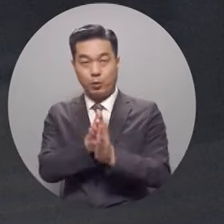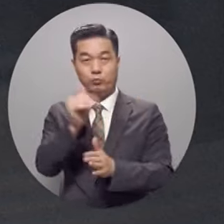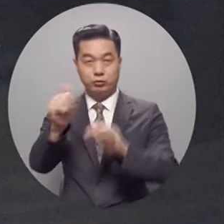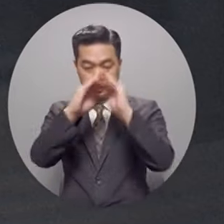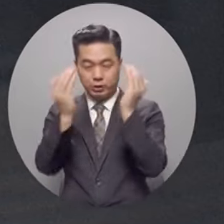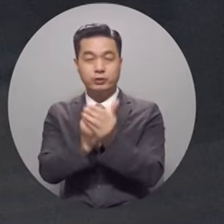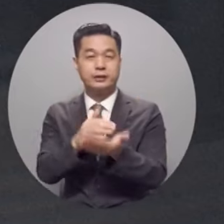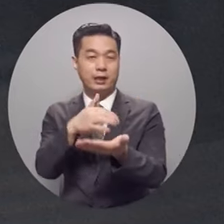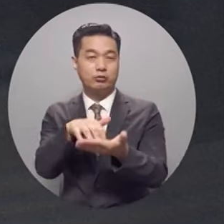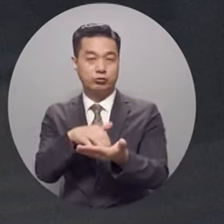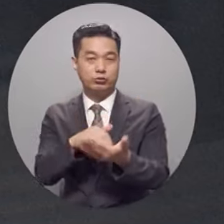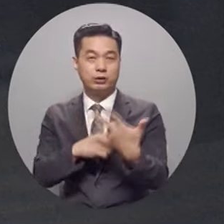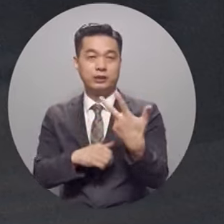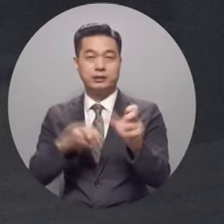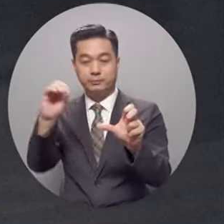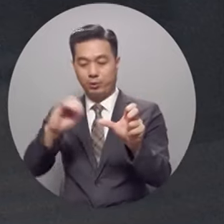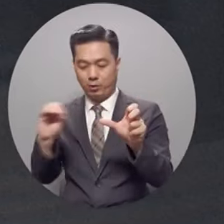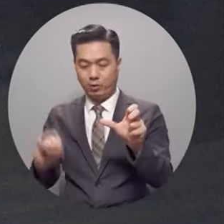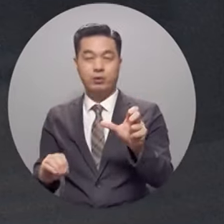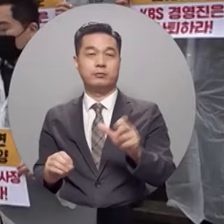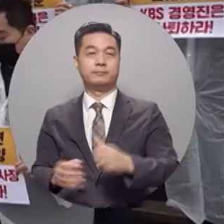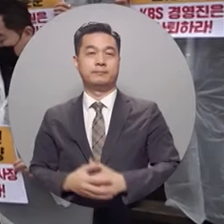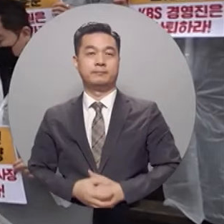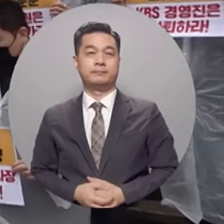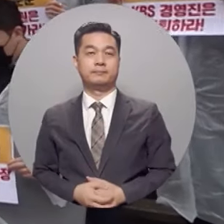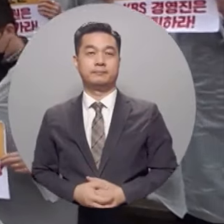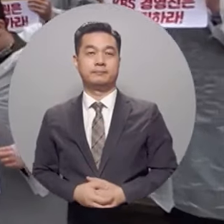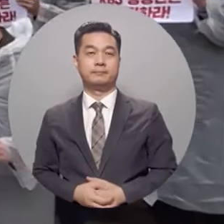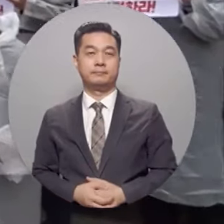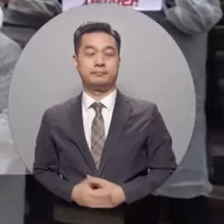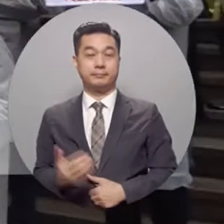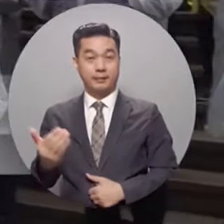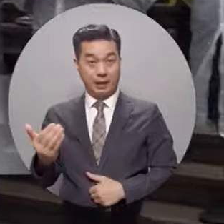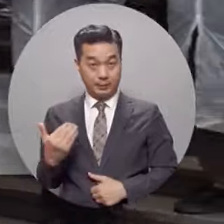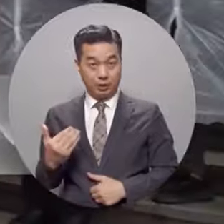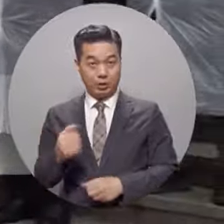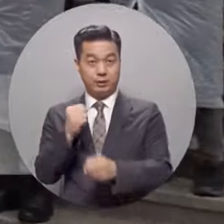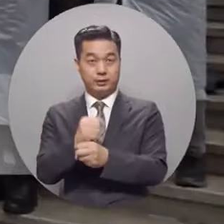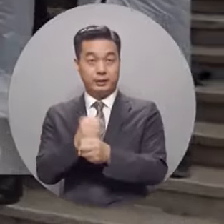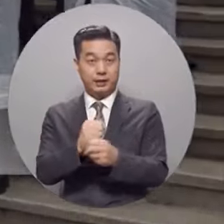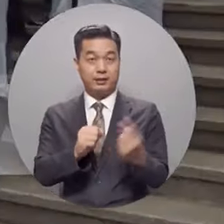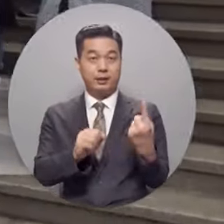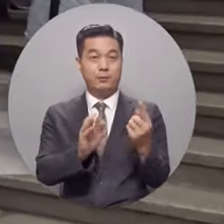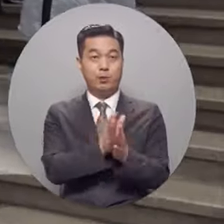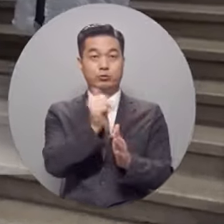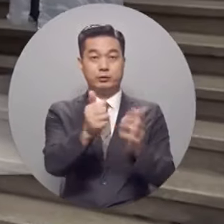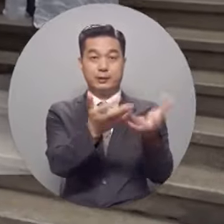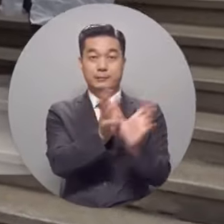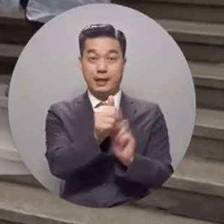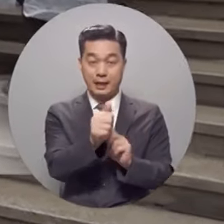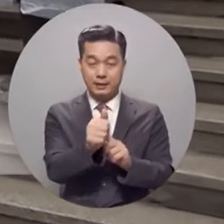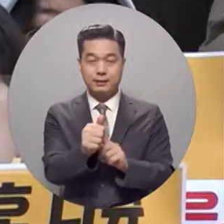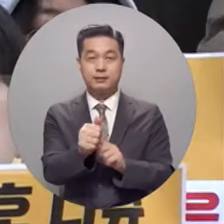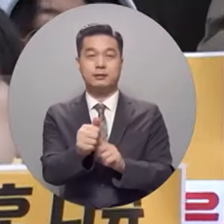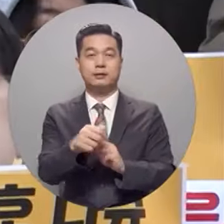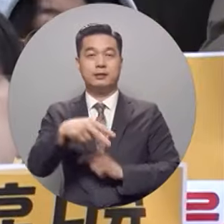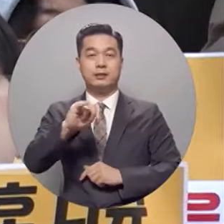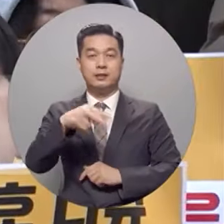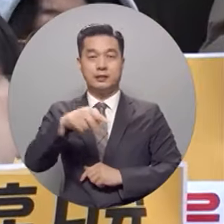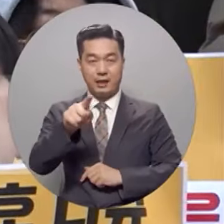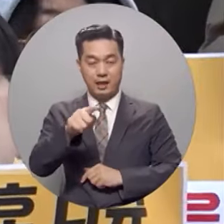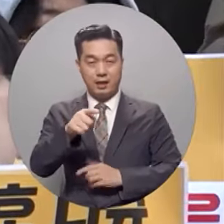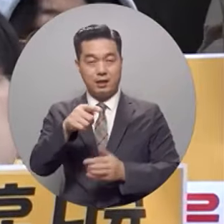보직자의 75% 달합니다 앞서 제작 일본부 팀장을 맡고 있는 시사교양 PD